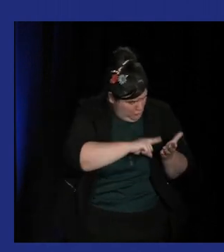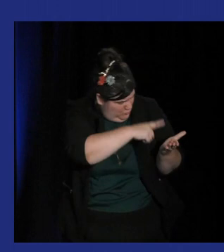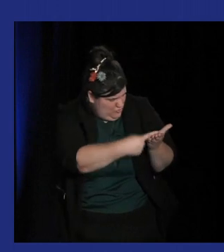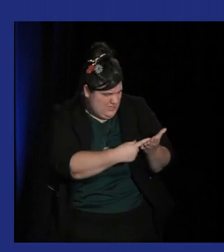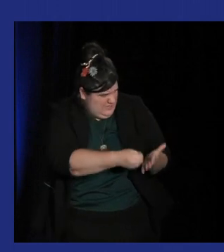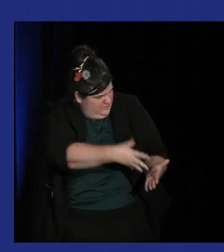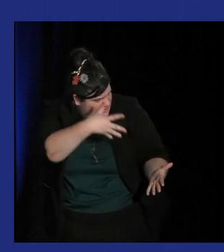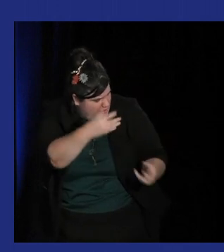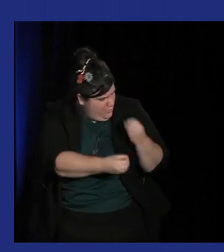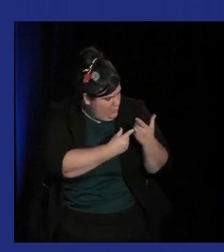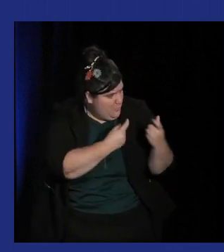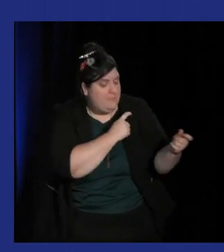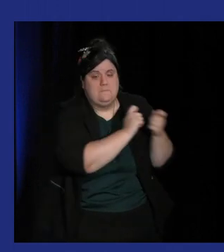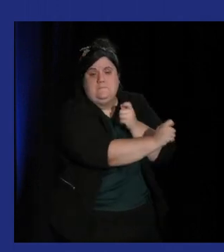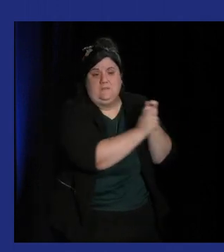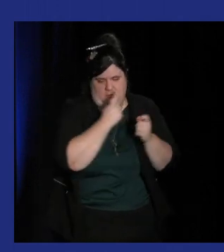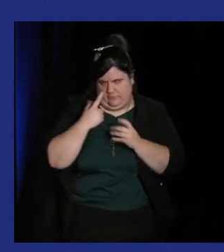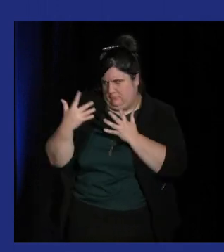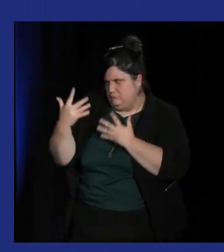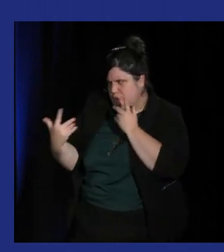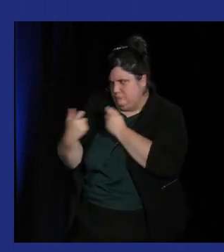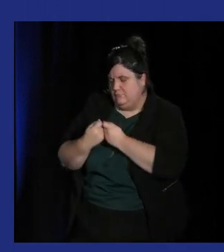comment c'est comme ça que le vrai